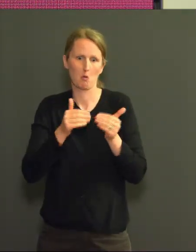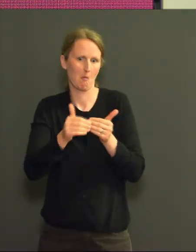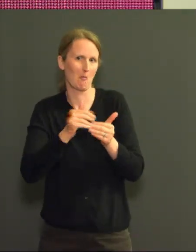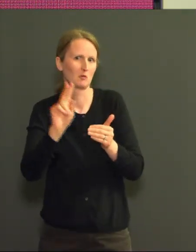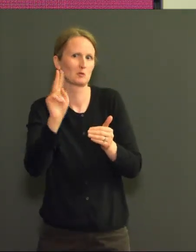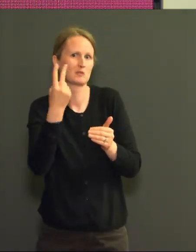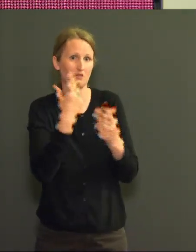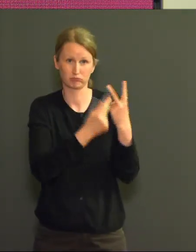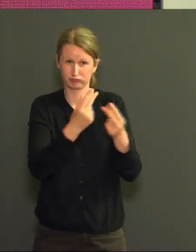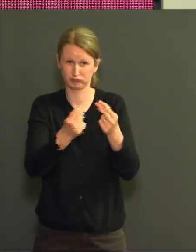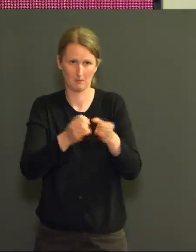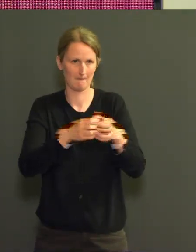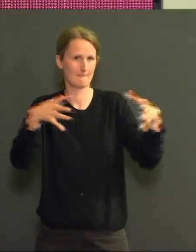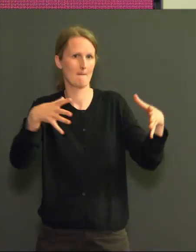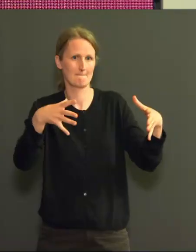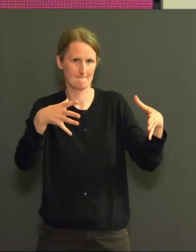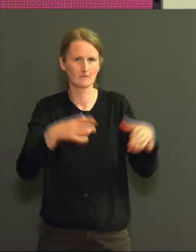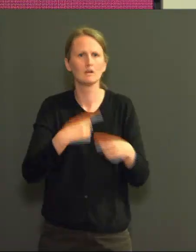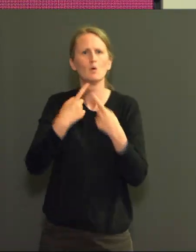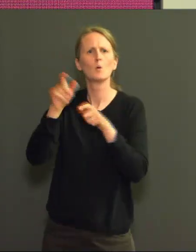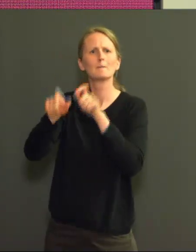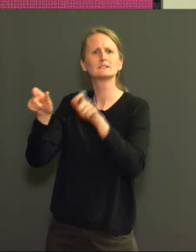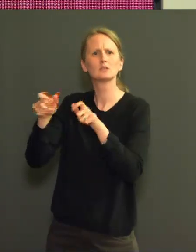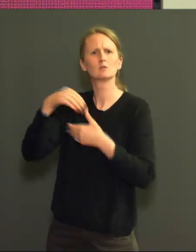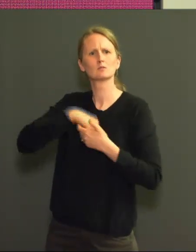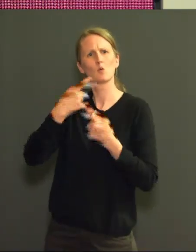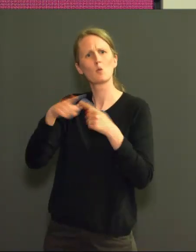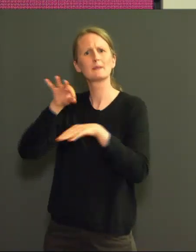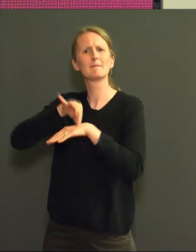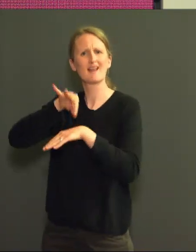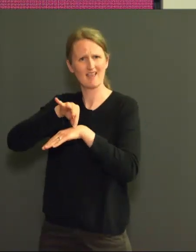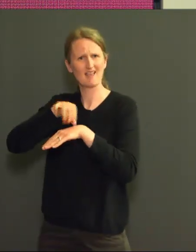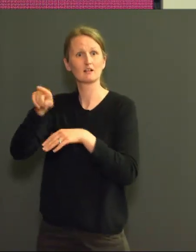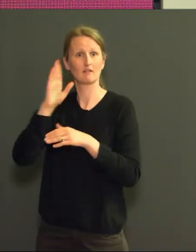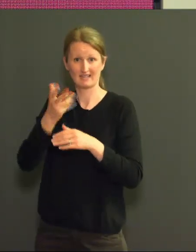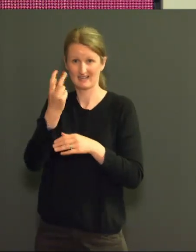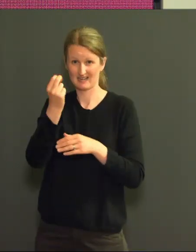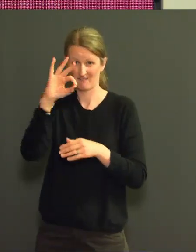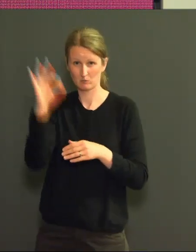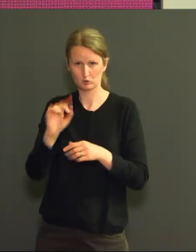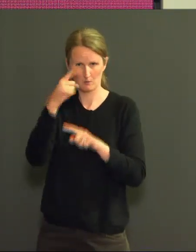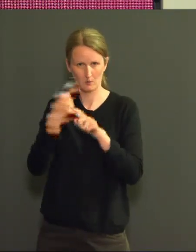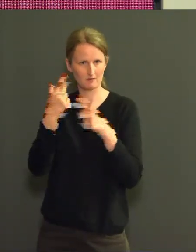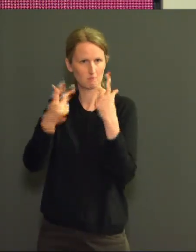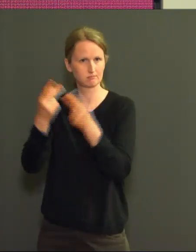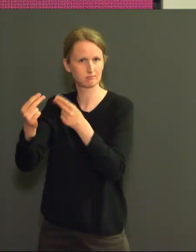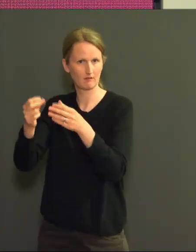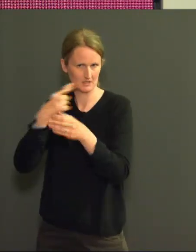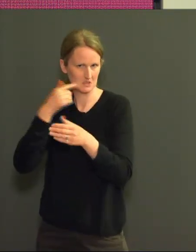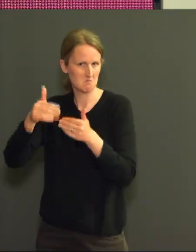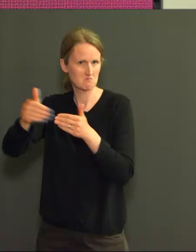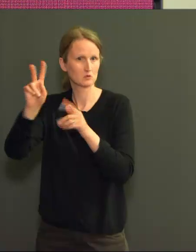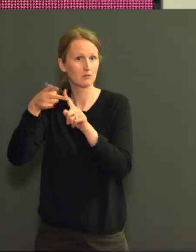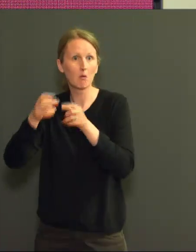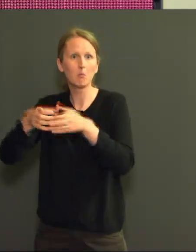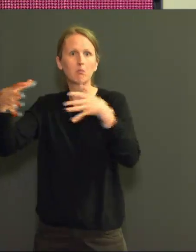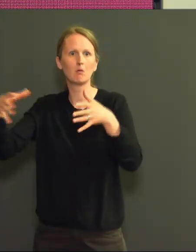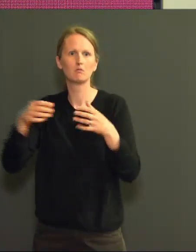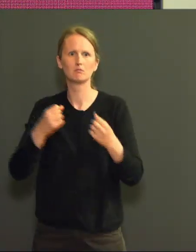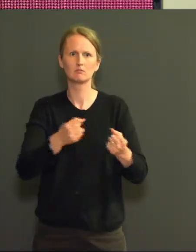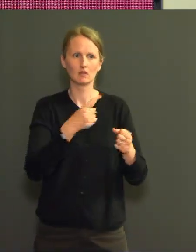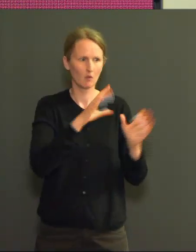des sous-groupes de population, nous l'avons. On ne sait pas encore si on atteindra ce chiffre globalement sur l'entièreté de